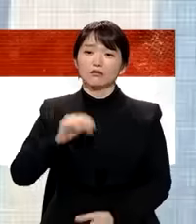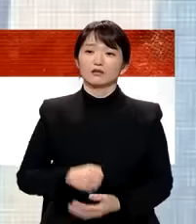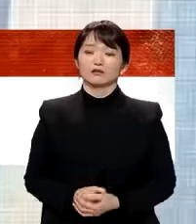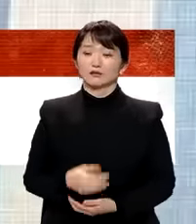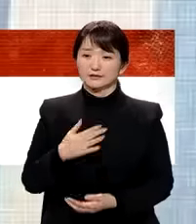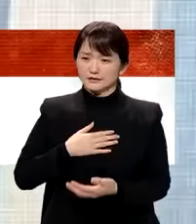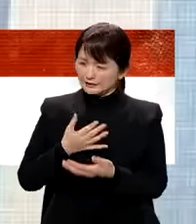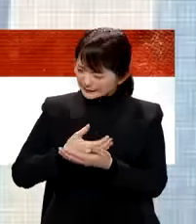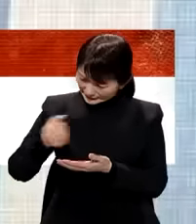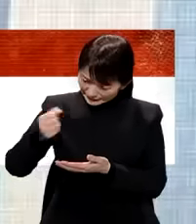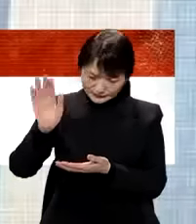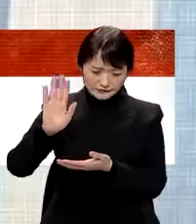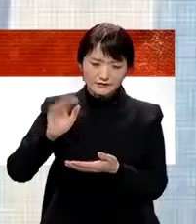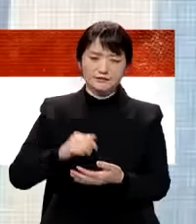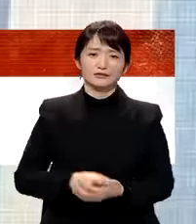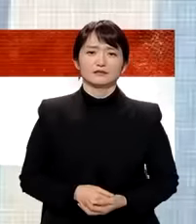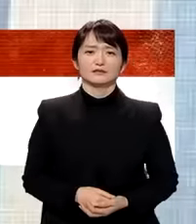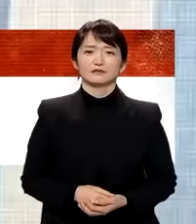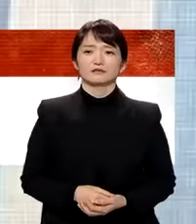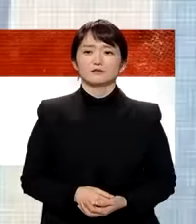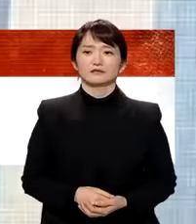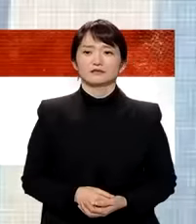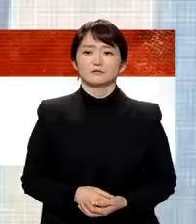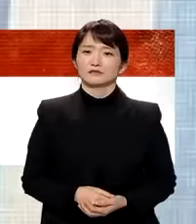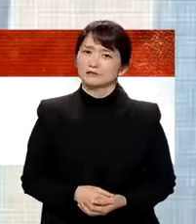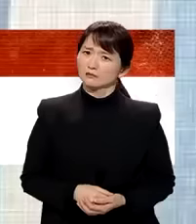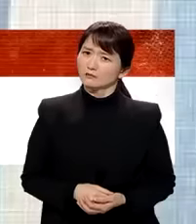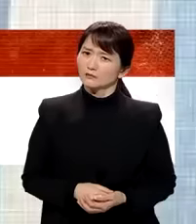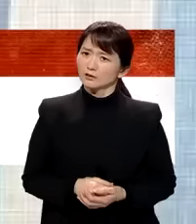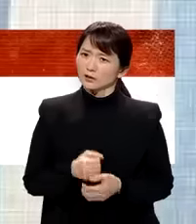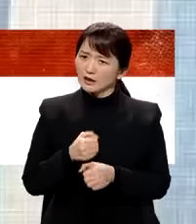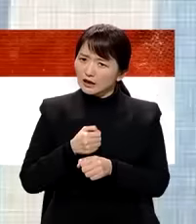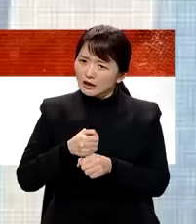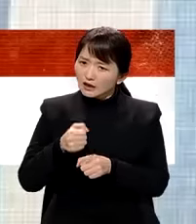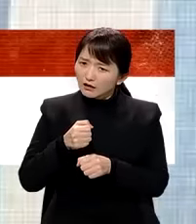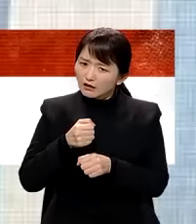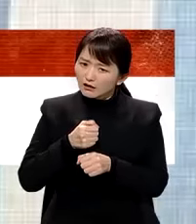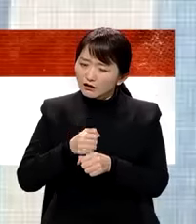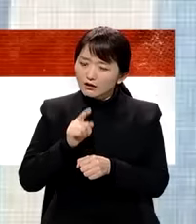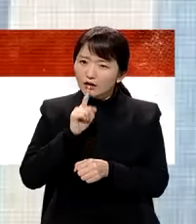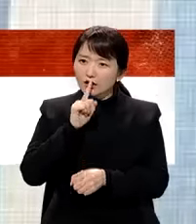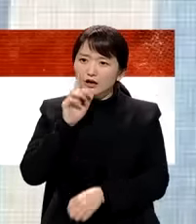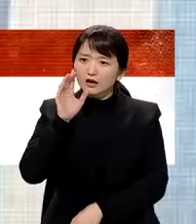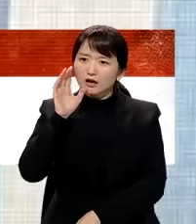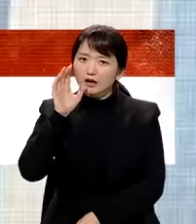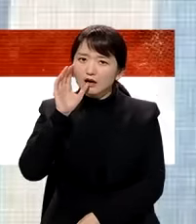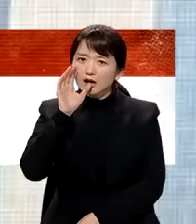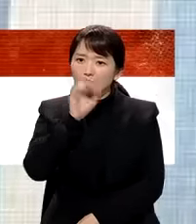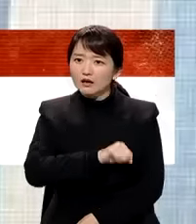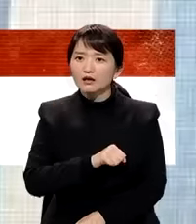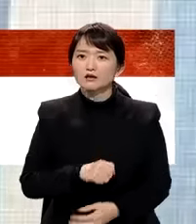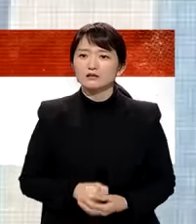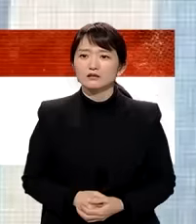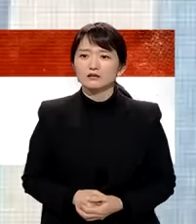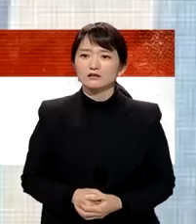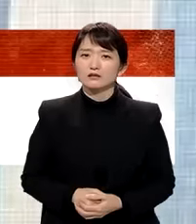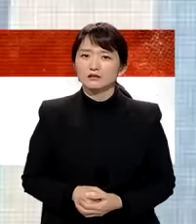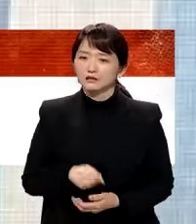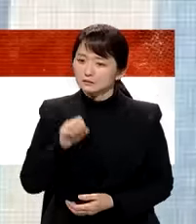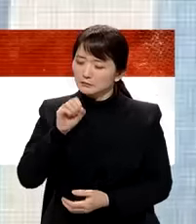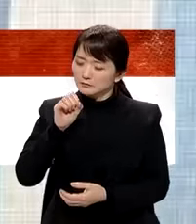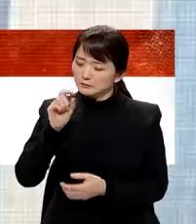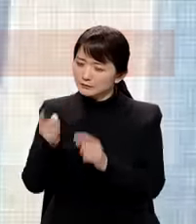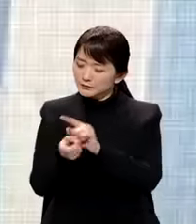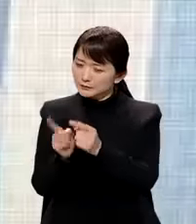가져가지 않았다네 이렇게 얘기했습니다 약간 좀 당황 제가 말문이 안 이어졌습니다 그 그게 말 섞으면